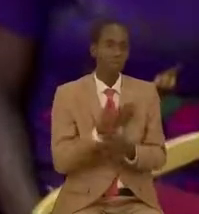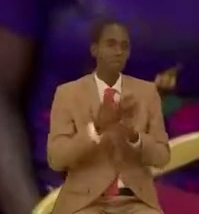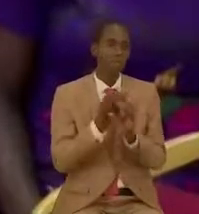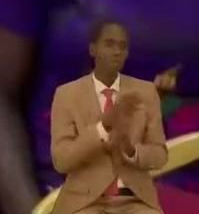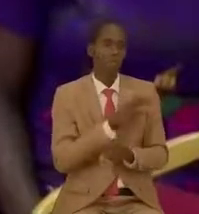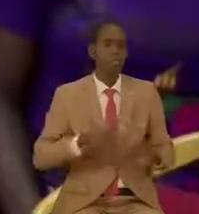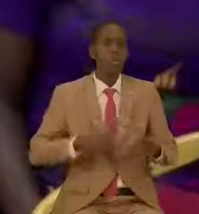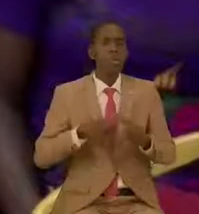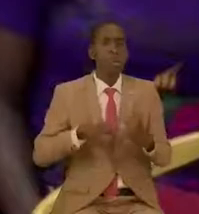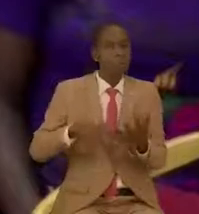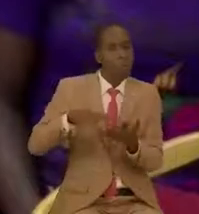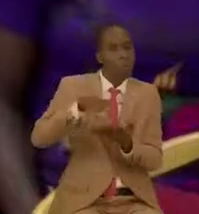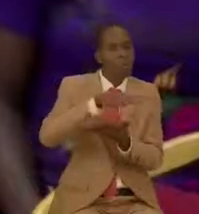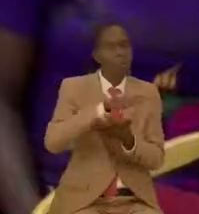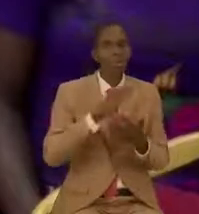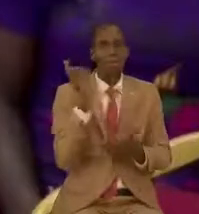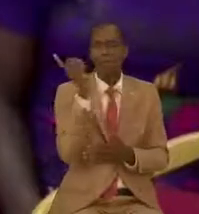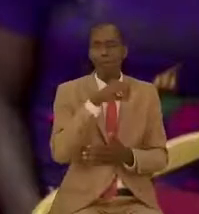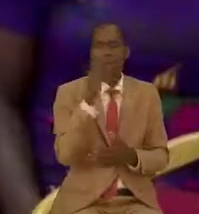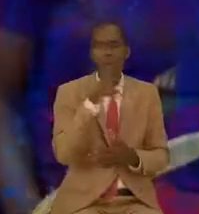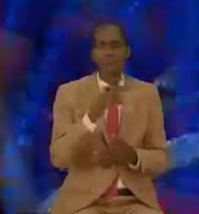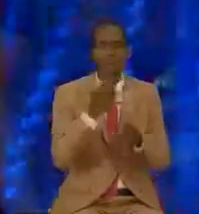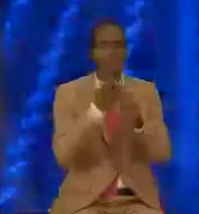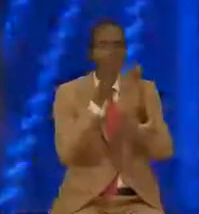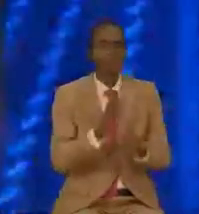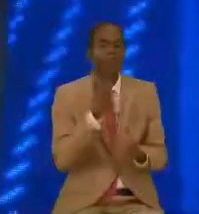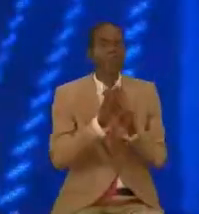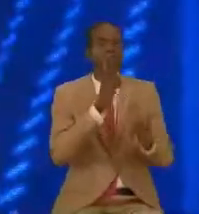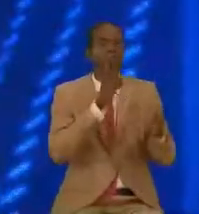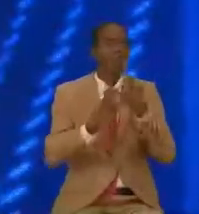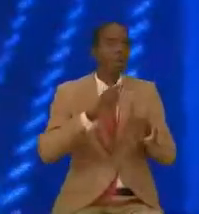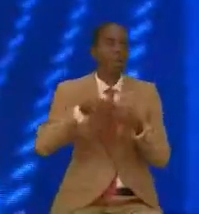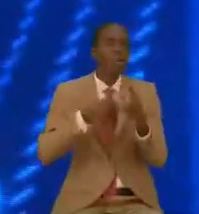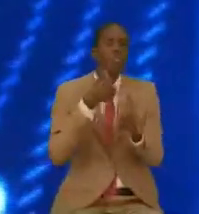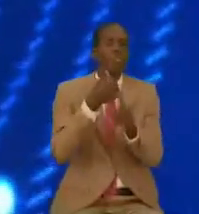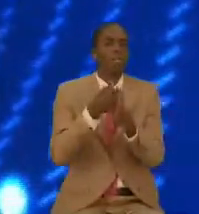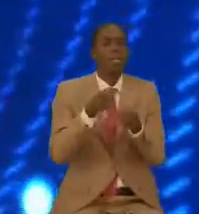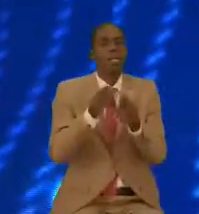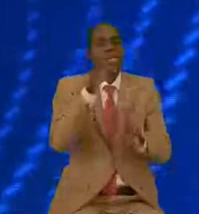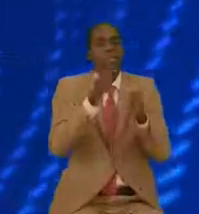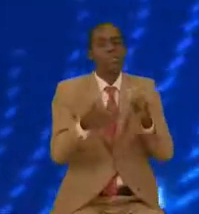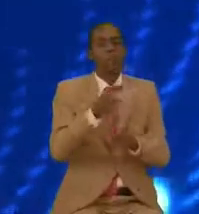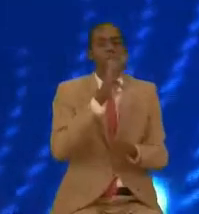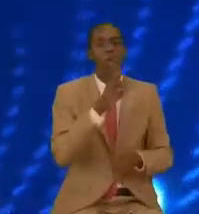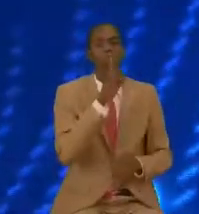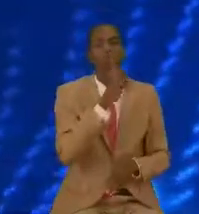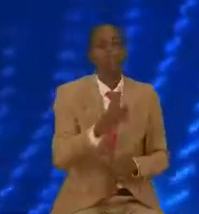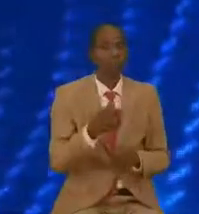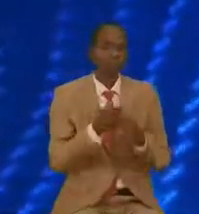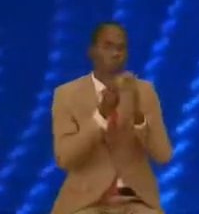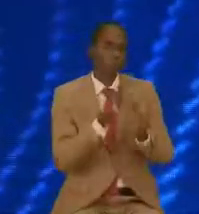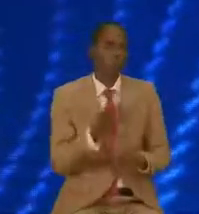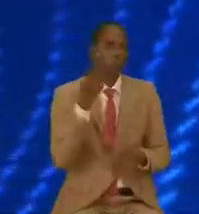ces faux apôtres-là, ils ne parlaient que d'eux-mêmes comme s'ils sont de véritables apôtres.